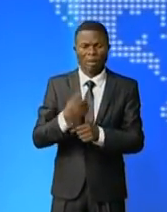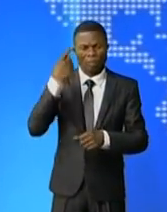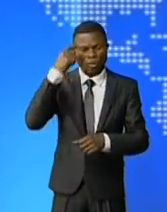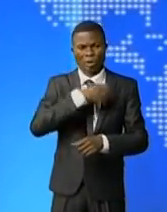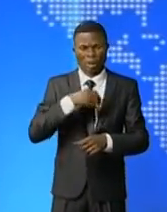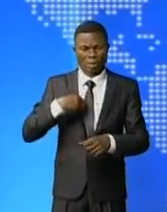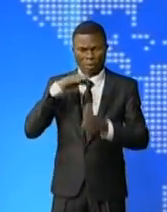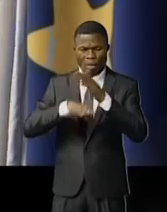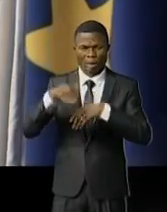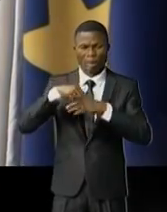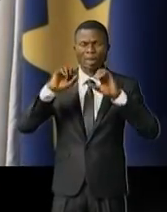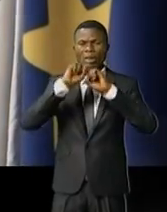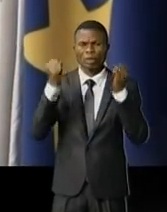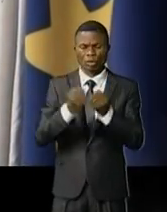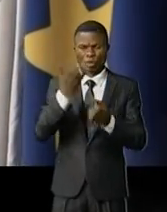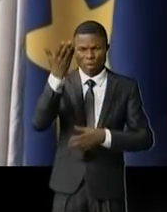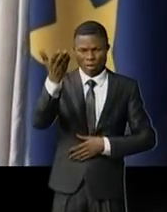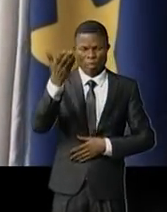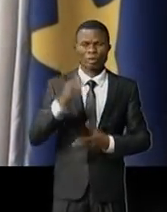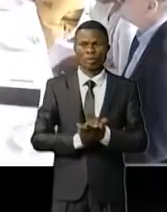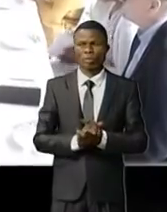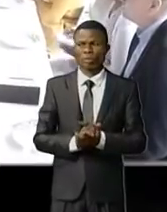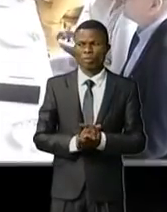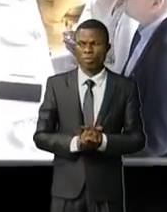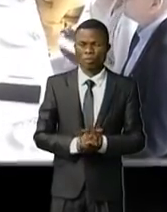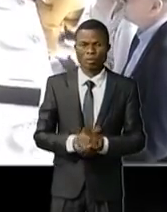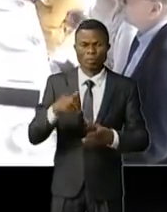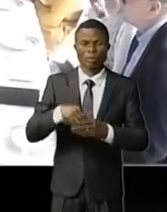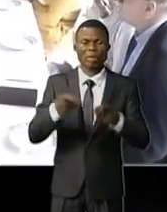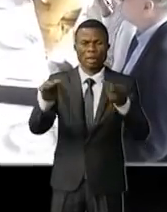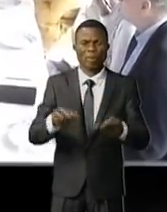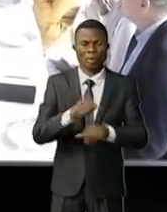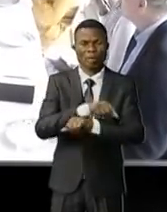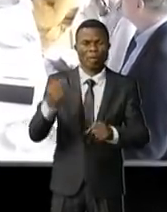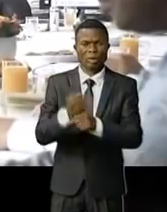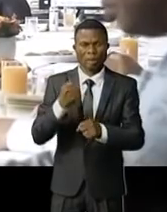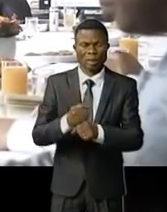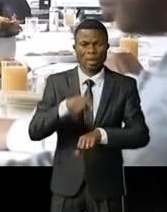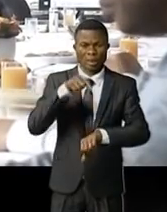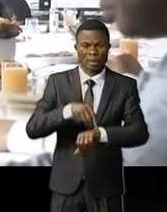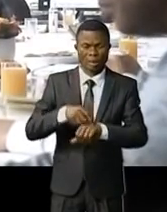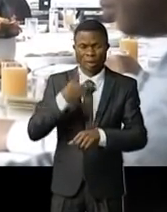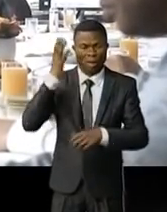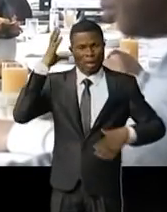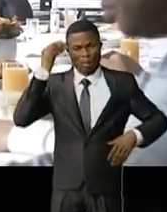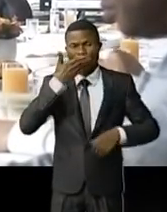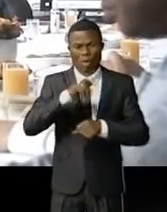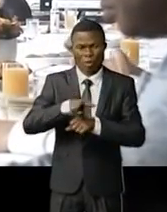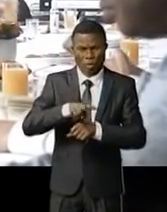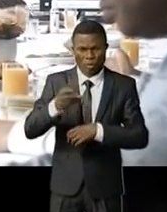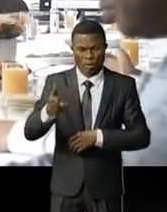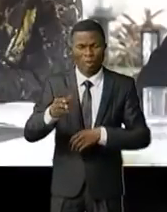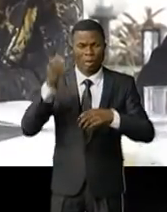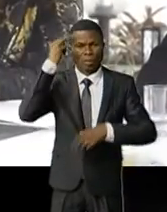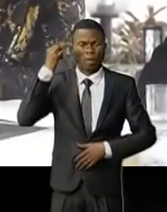femme dans la société. Rôle des femmes au marché du travail en cette période de Covid-19, c'est autour de ce thème que